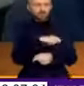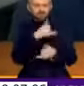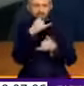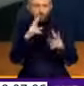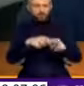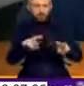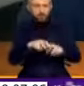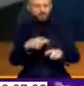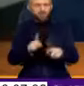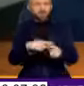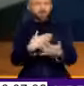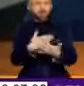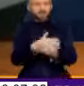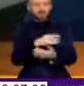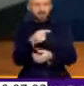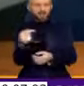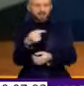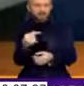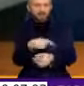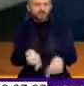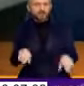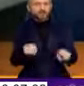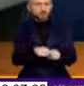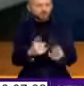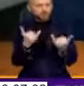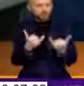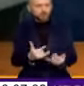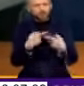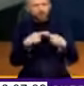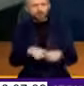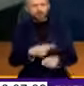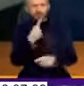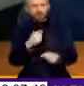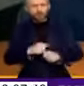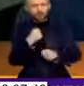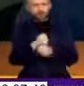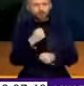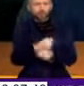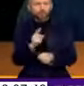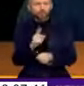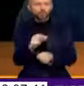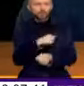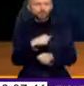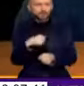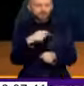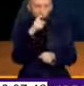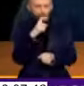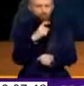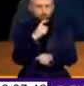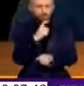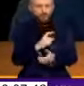можуть розібратися. І це приклад негативний, що настільки сучасно, технологічно намагалося зробити, що і самі не розуміють,